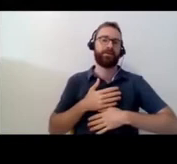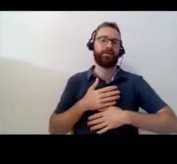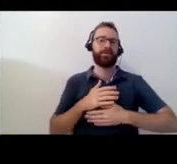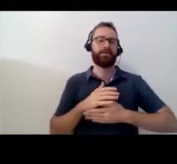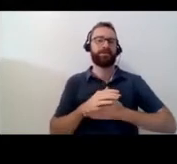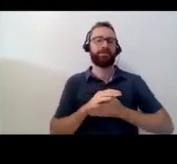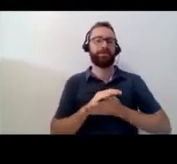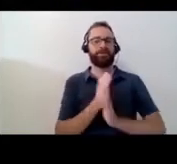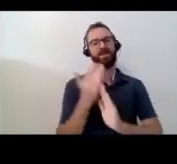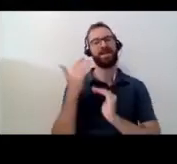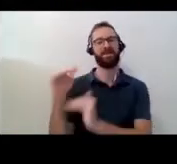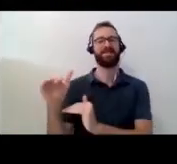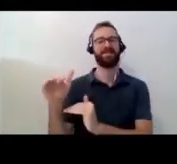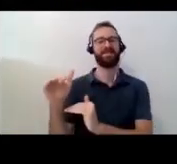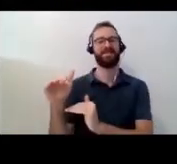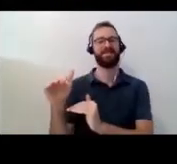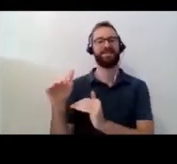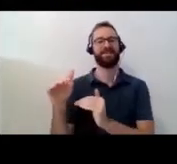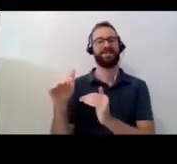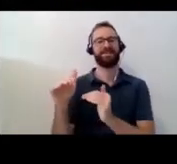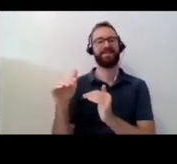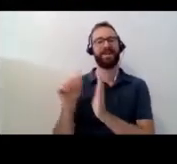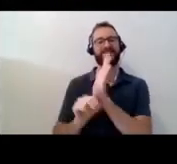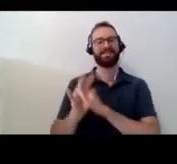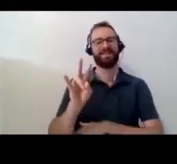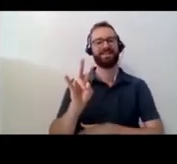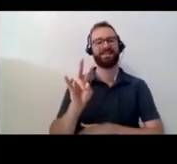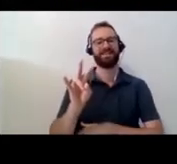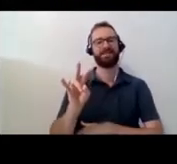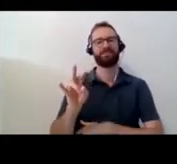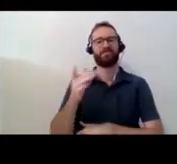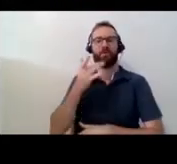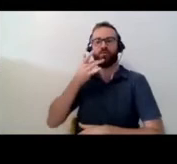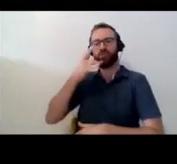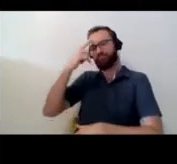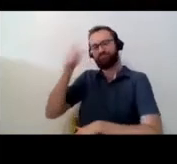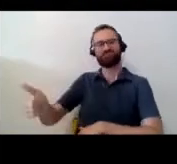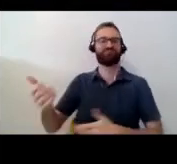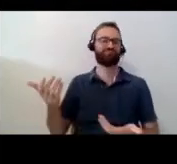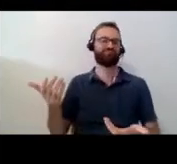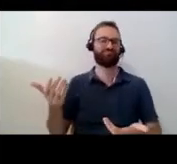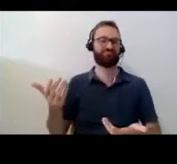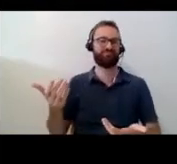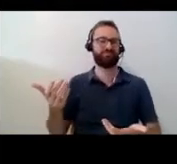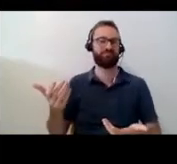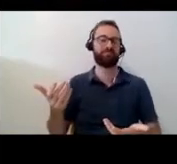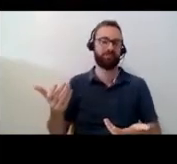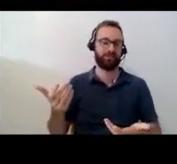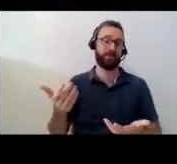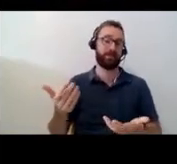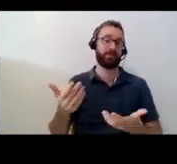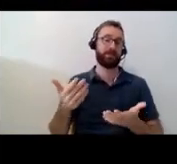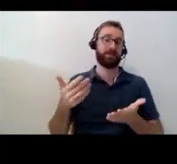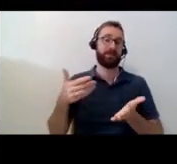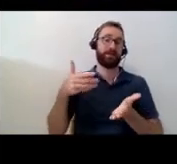arbitraire en passant par l'article 7. Ce qui est intéressant de voir, c'est que des études récentes au